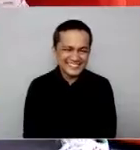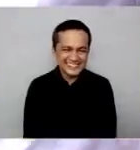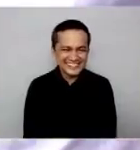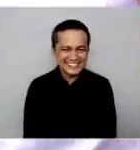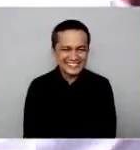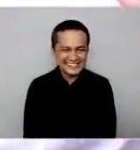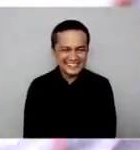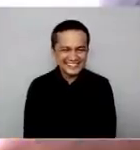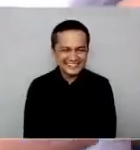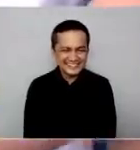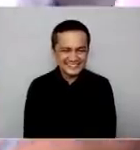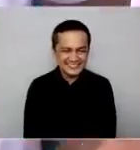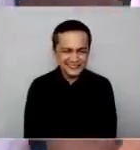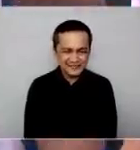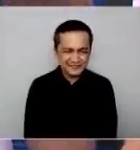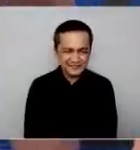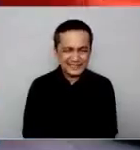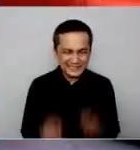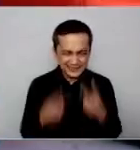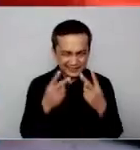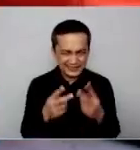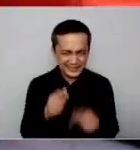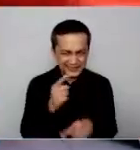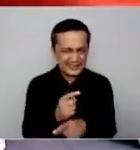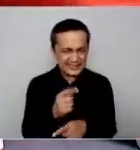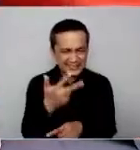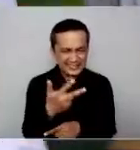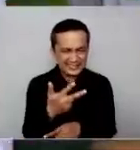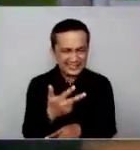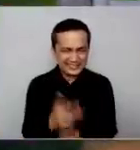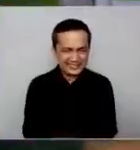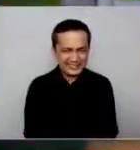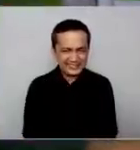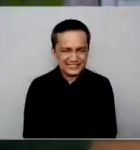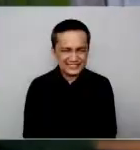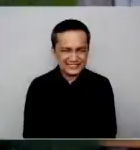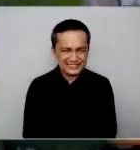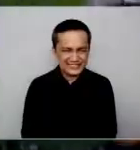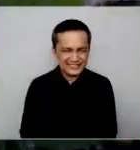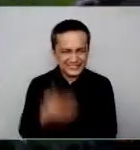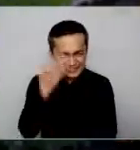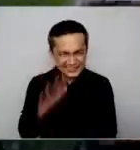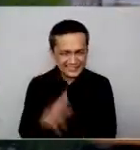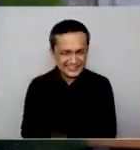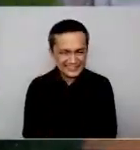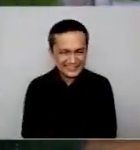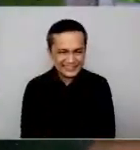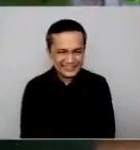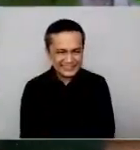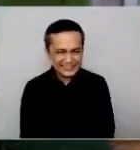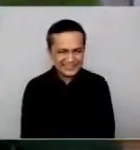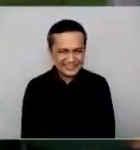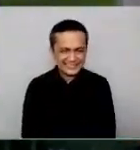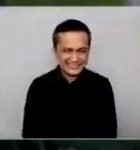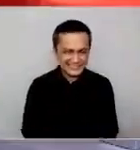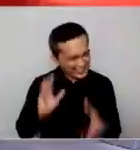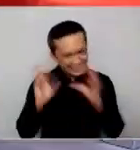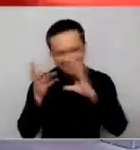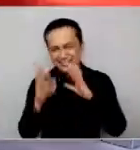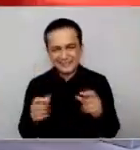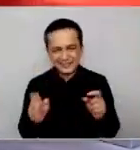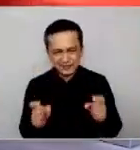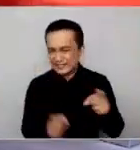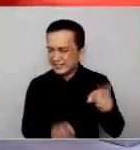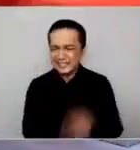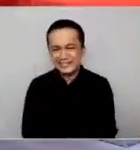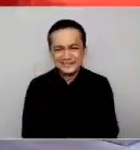Pero parang tigada, di ba dapat tatlo? I don't know! Hindi ko na alam! Nakadalawa ko ulit siya. Namindam na ako, sobrang bilis niya. Nakadalawa